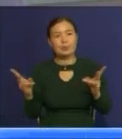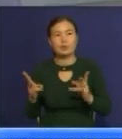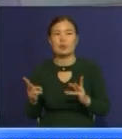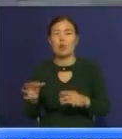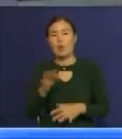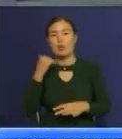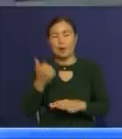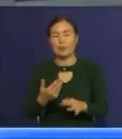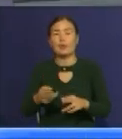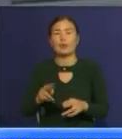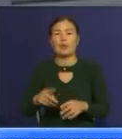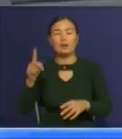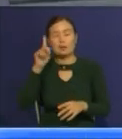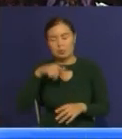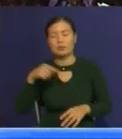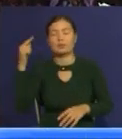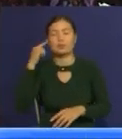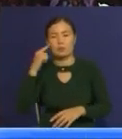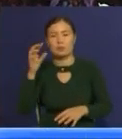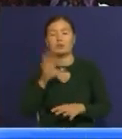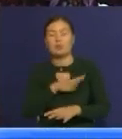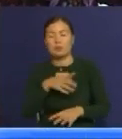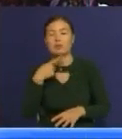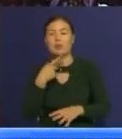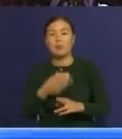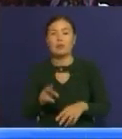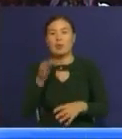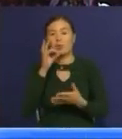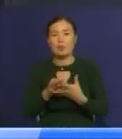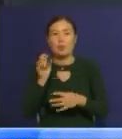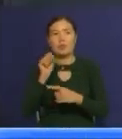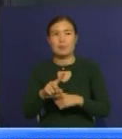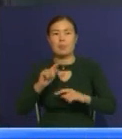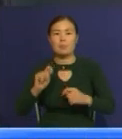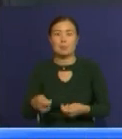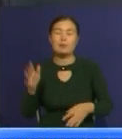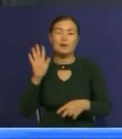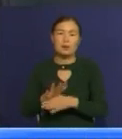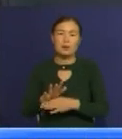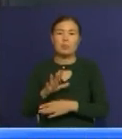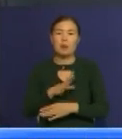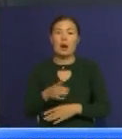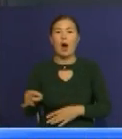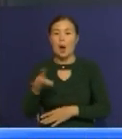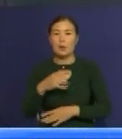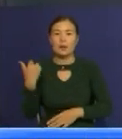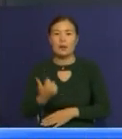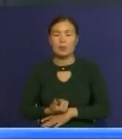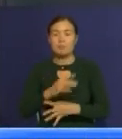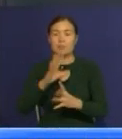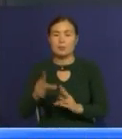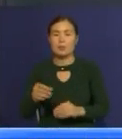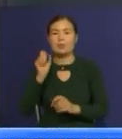Облыс әкімі бұл мәселеден хабардар екендігін жеткізіп, жауаптыларға тапсырма берді. Оны мен мына ауданның әкіміне айттым жаңадан келген, ол бәрін